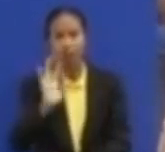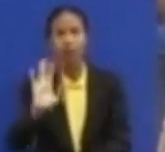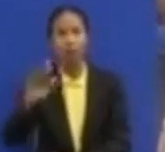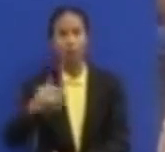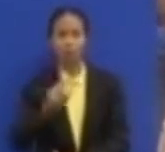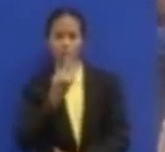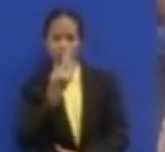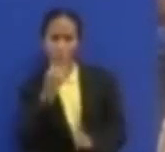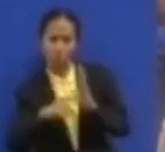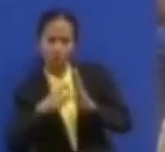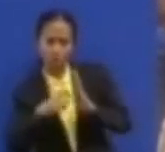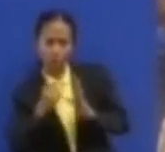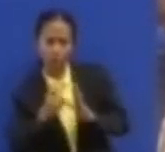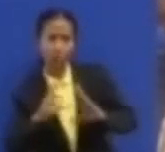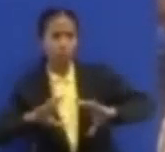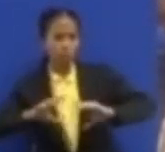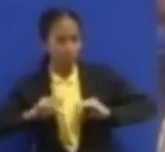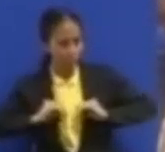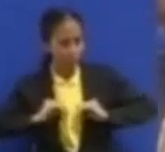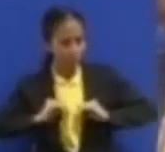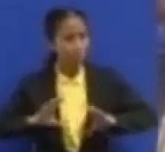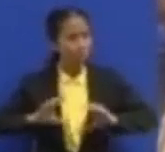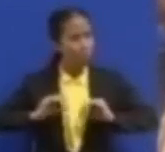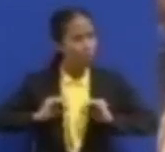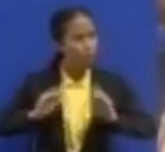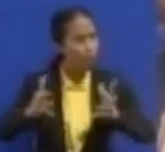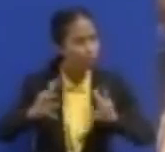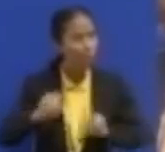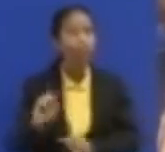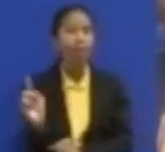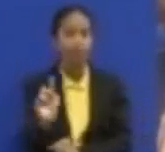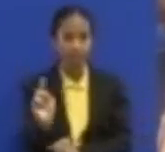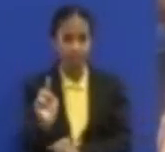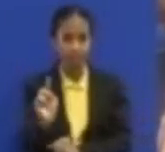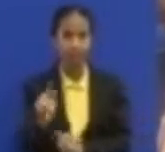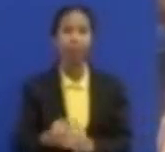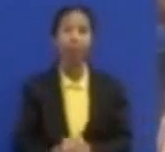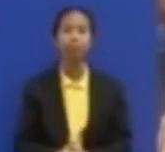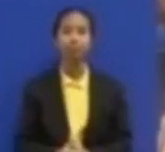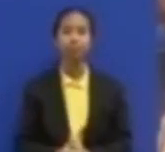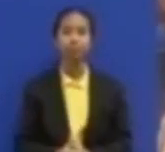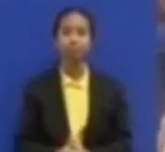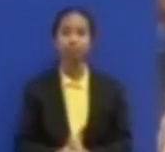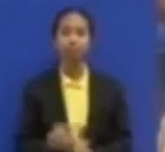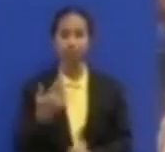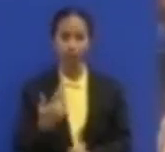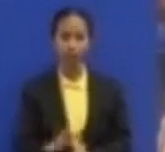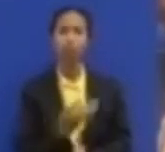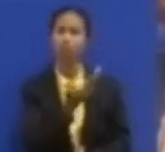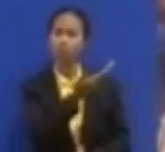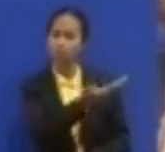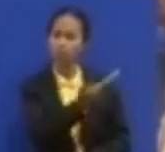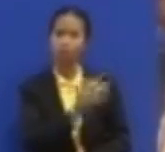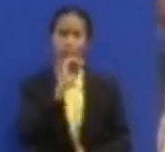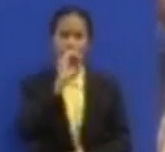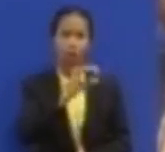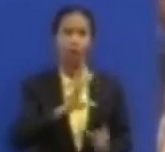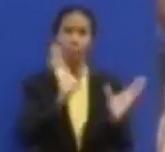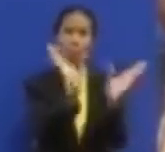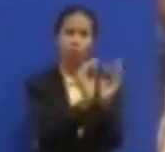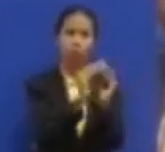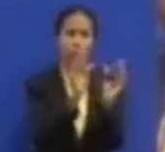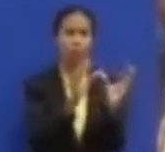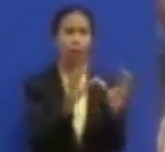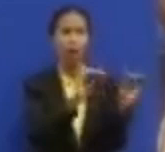ด้วยหรือไม่และอีกประการหนึ่งฝ่ายที่บอกว่าไม่ขอเลื่อน